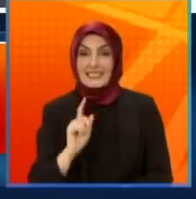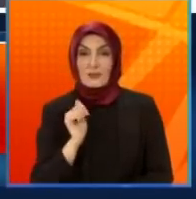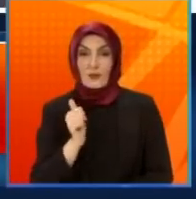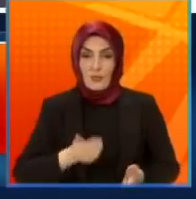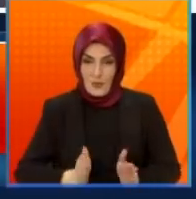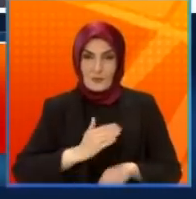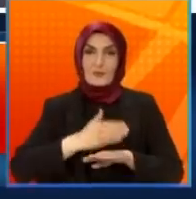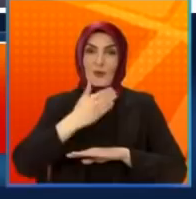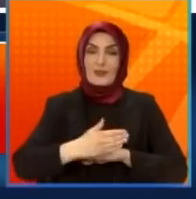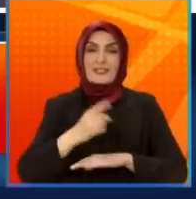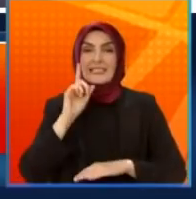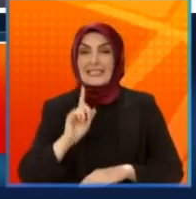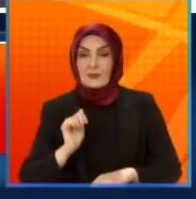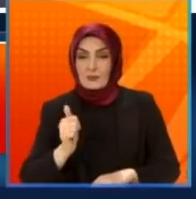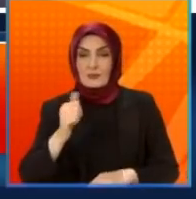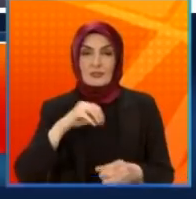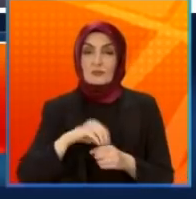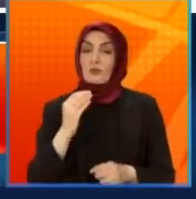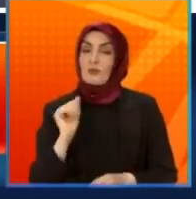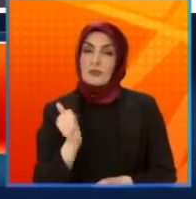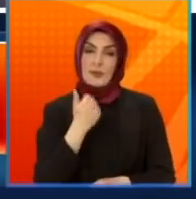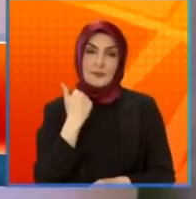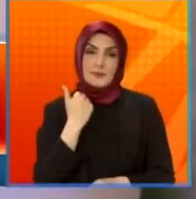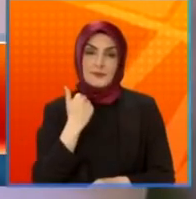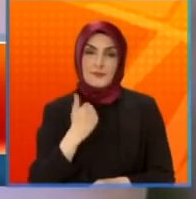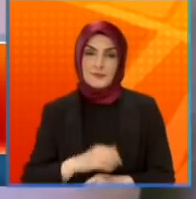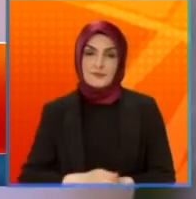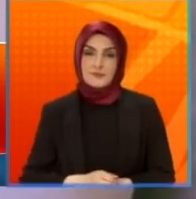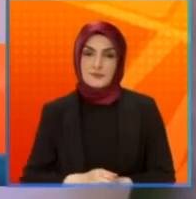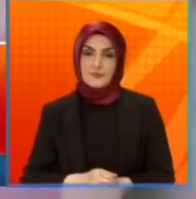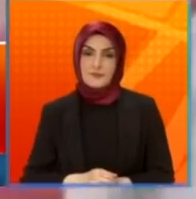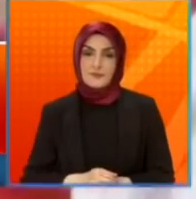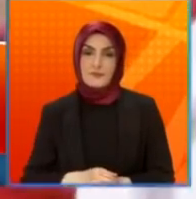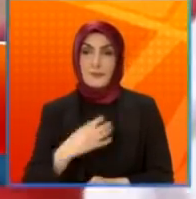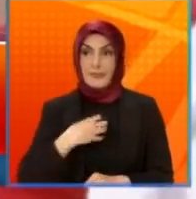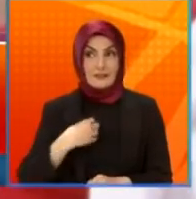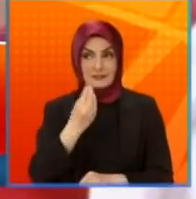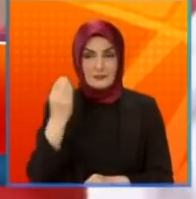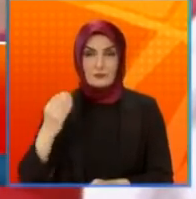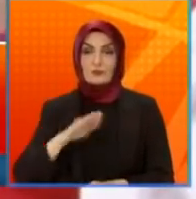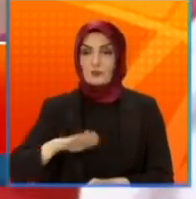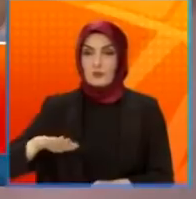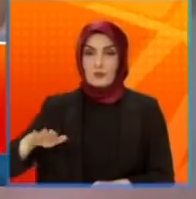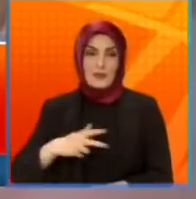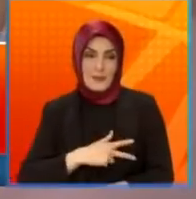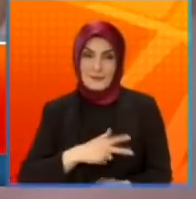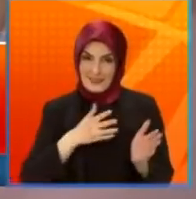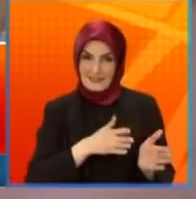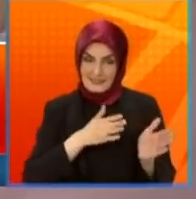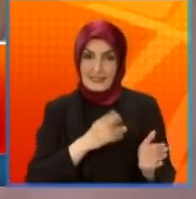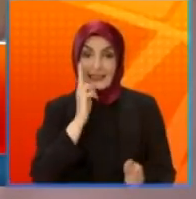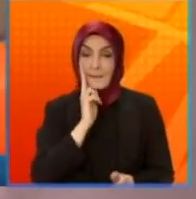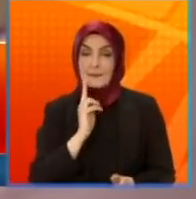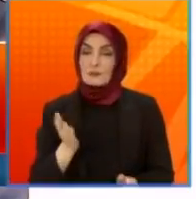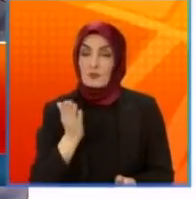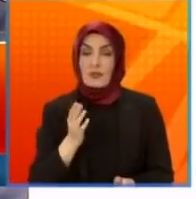ağız dediğimiz halk arasında çocuğun mutlaka bunu alması lazım. Anneler çocuklarını emzirirken hijyene en üst seviyede